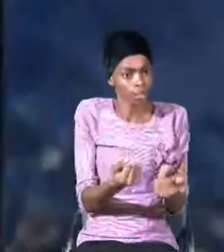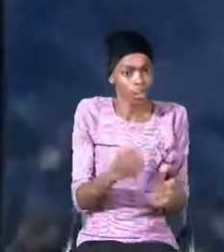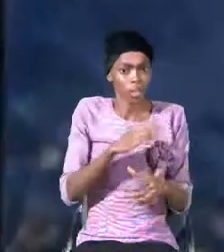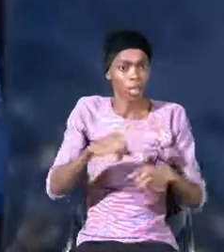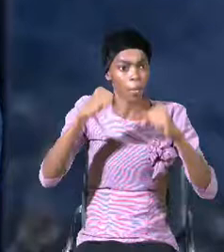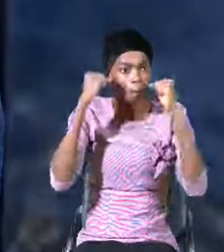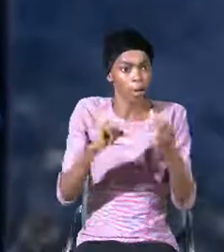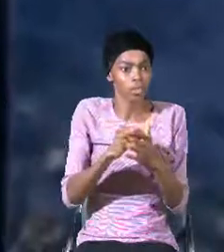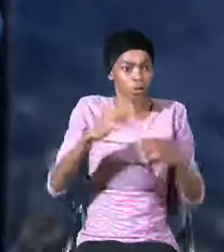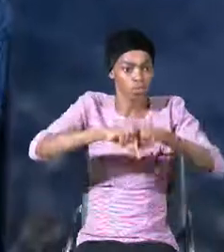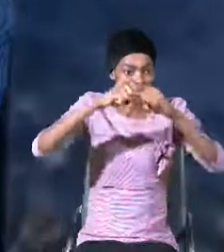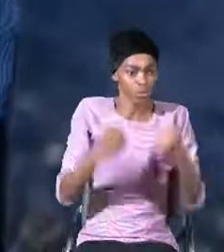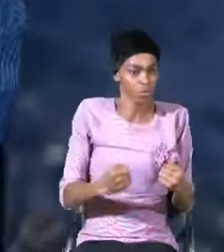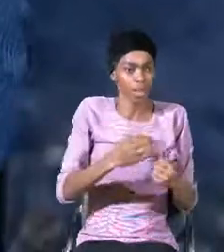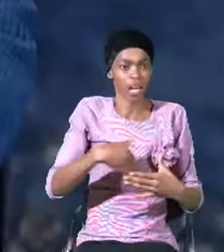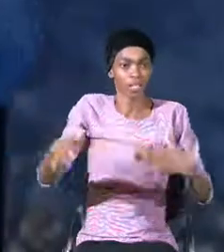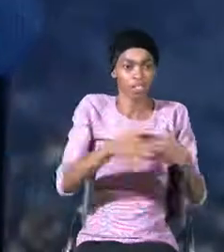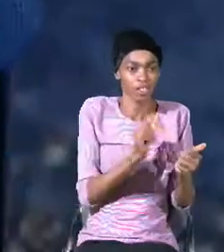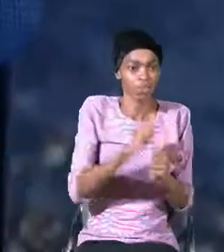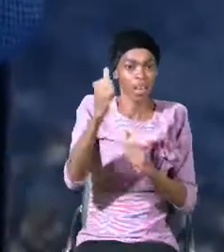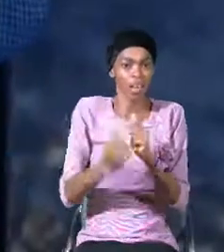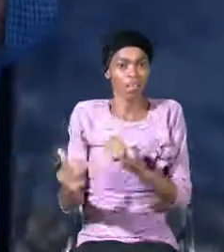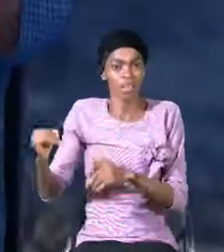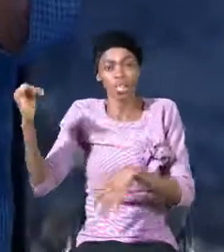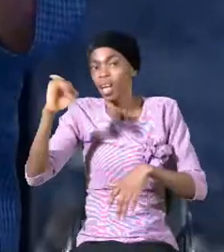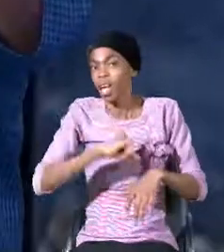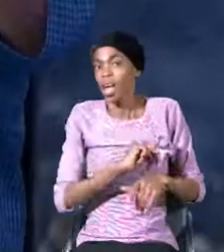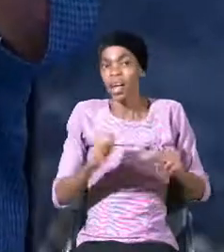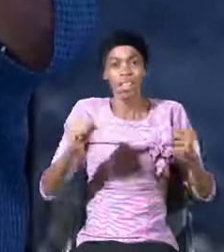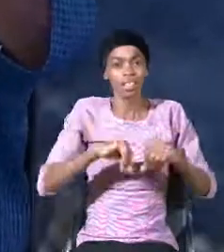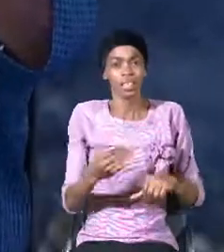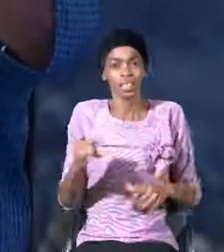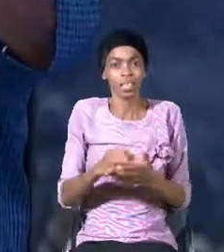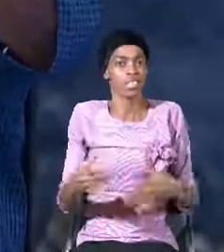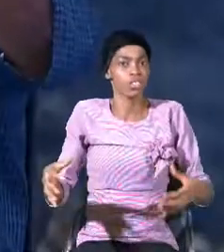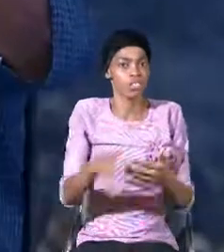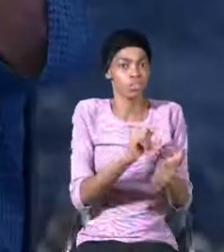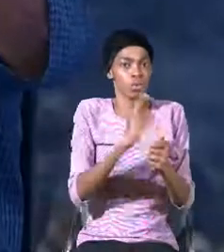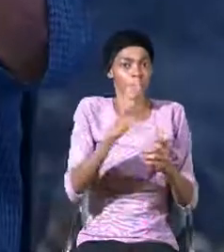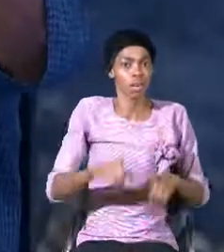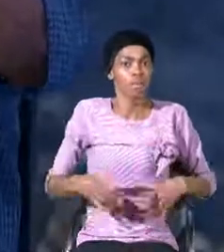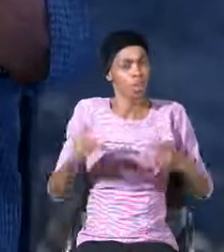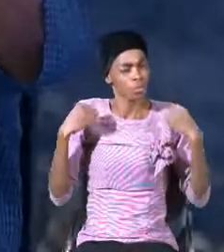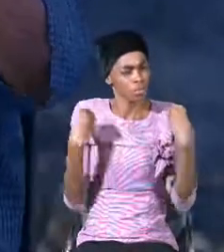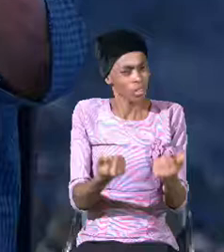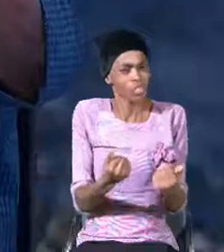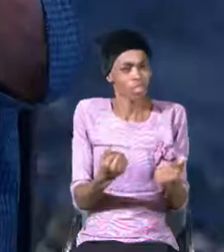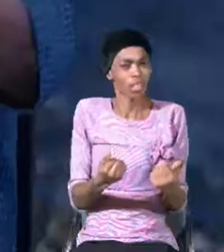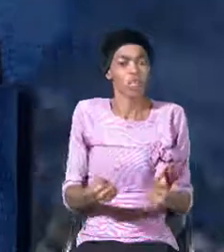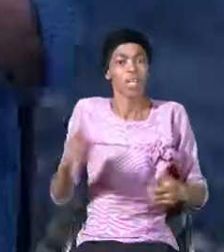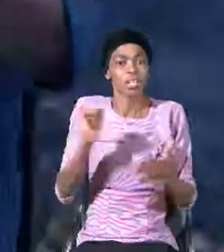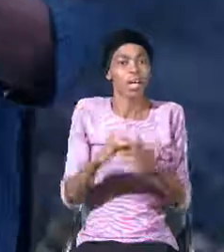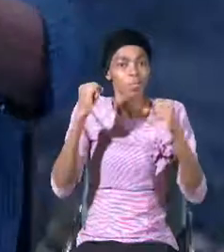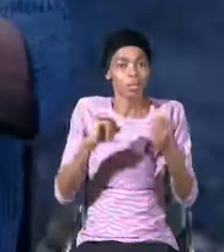disperser tout ce qui dérange ta vie. Tout d'un coup, cette puissance qui